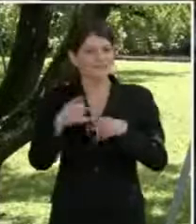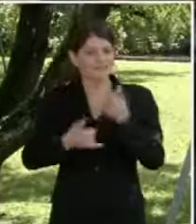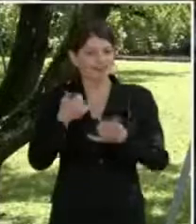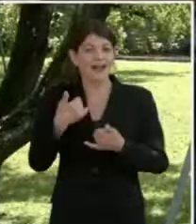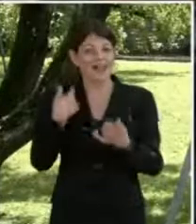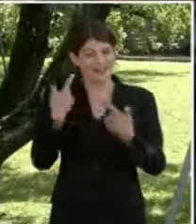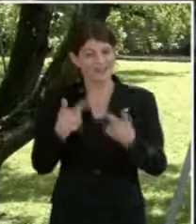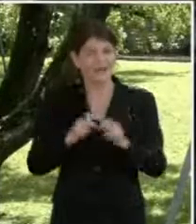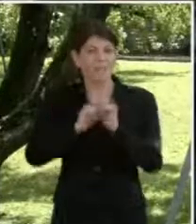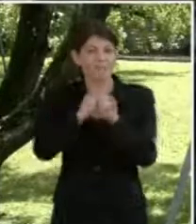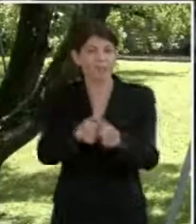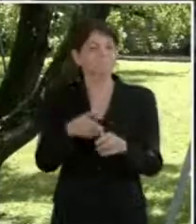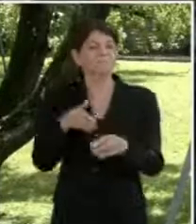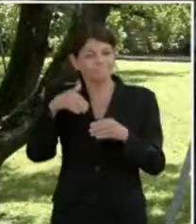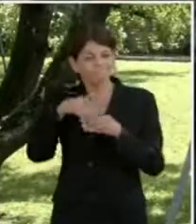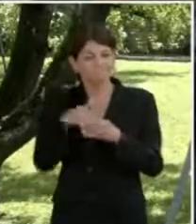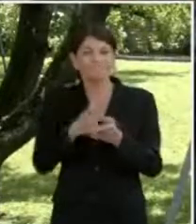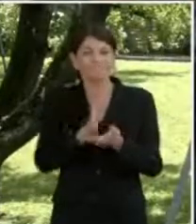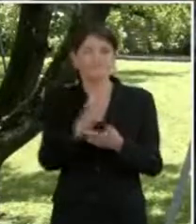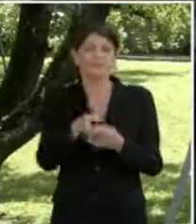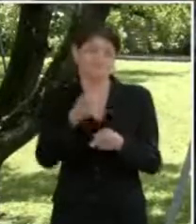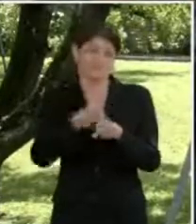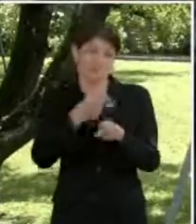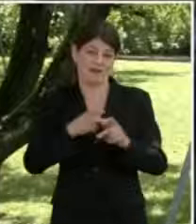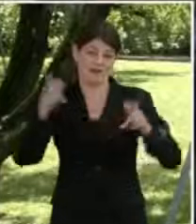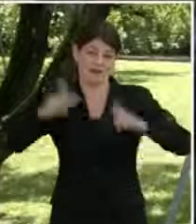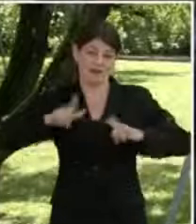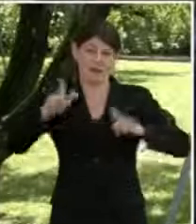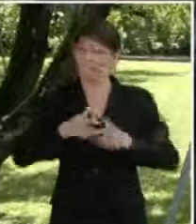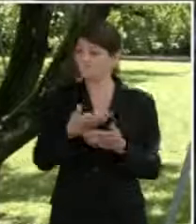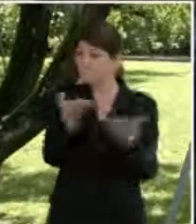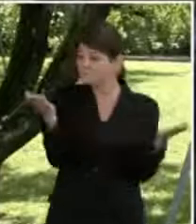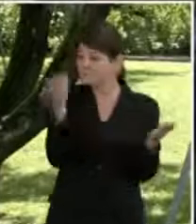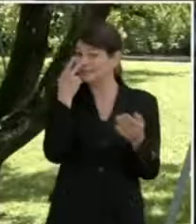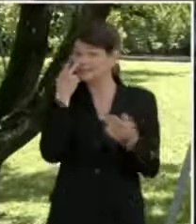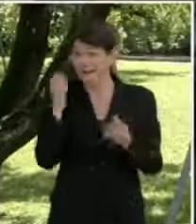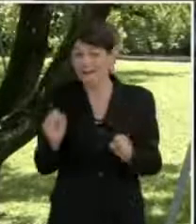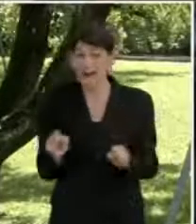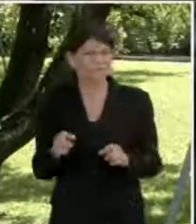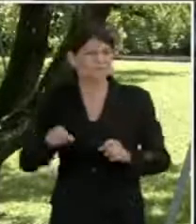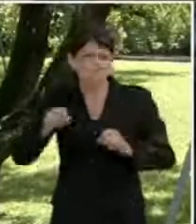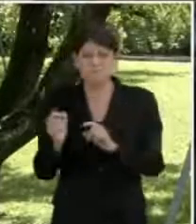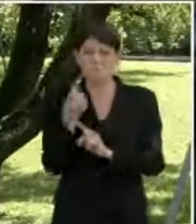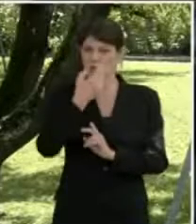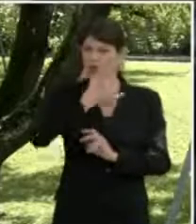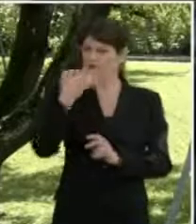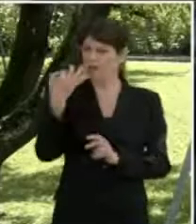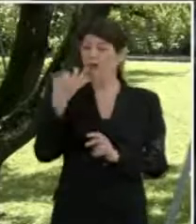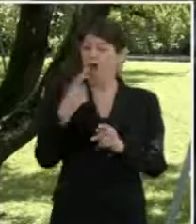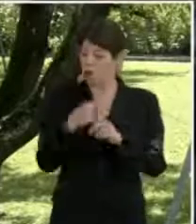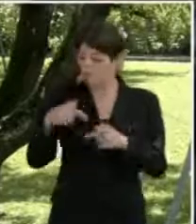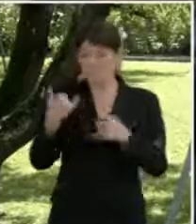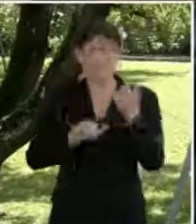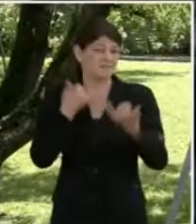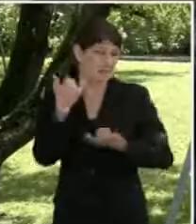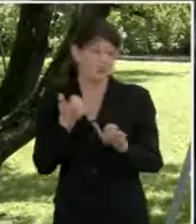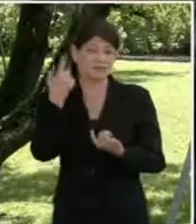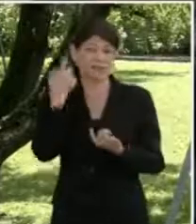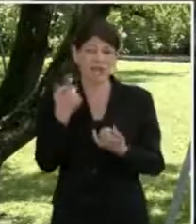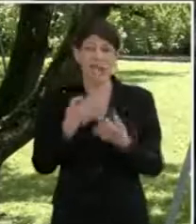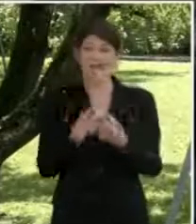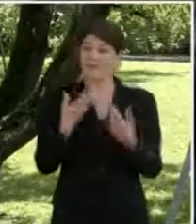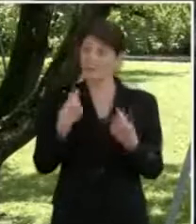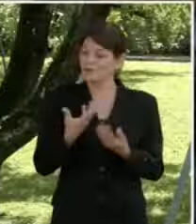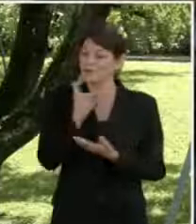den Staatsakt begleiten darf. Sie sehen es selber, dieser spezielle Tag startet auch in diesem Jahr wieder von